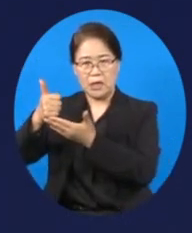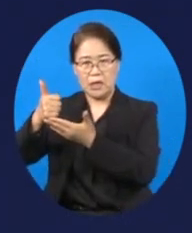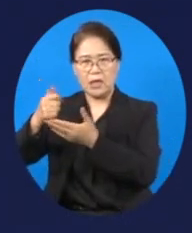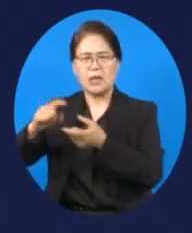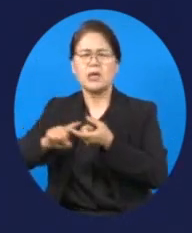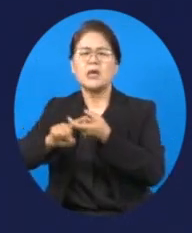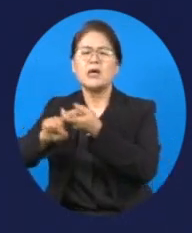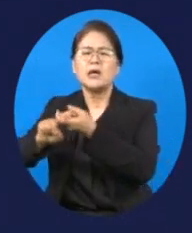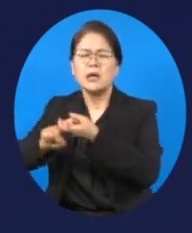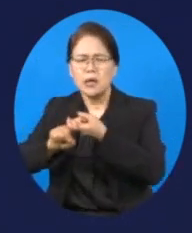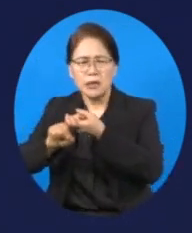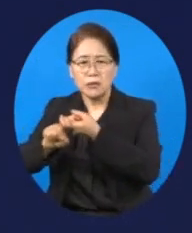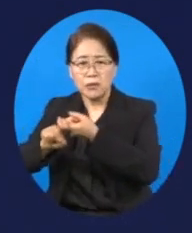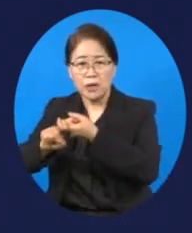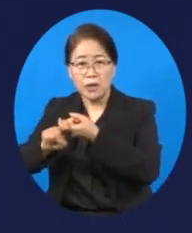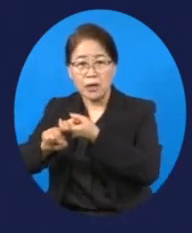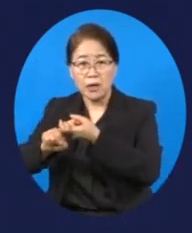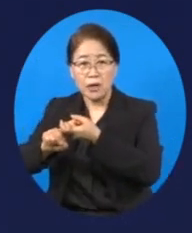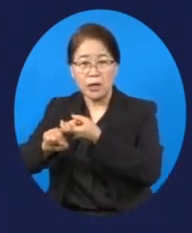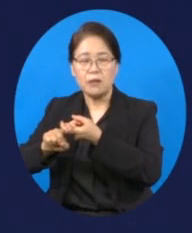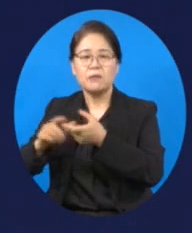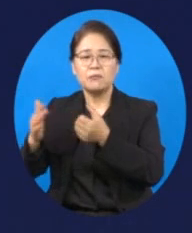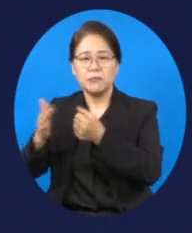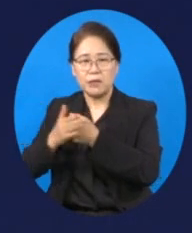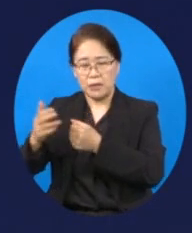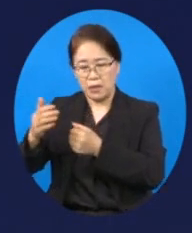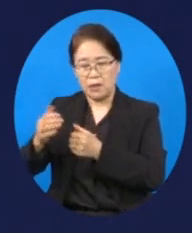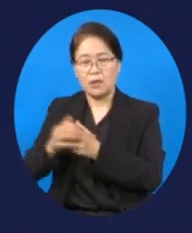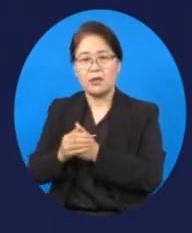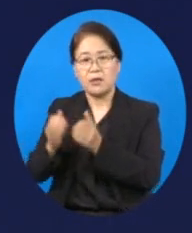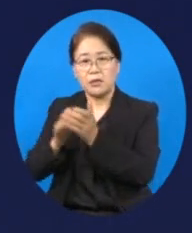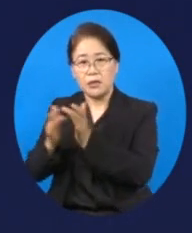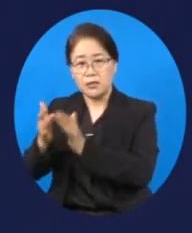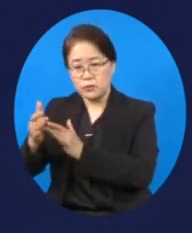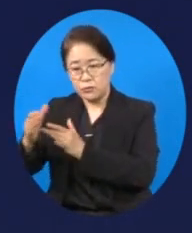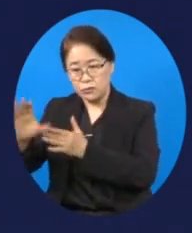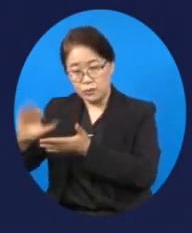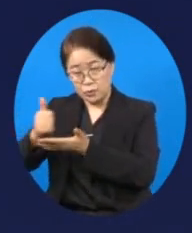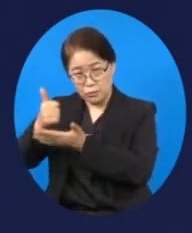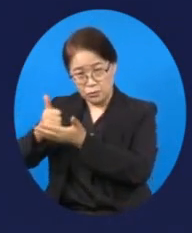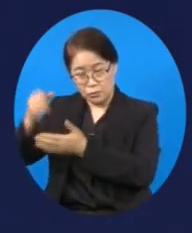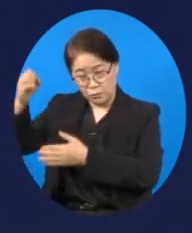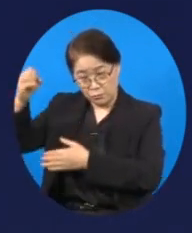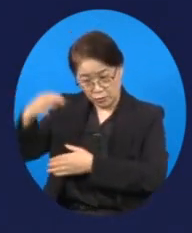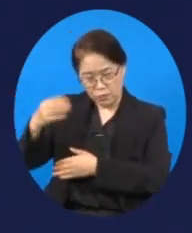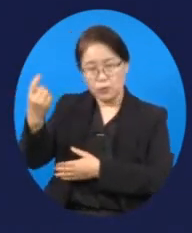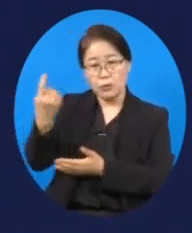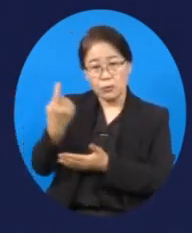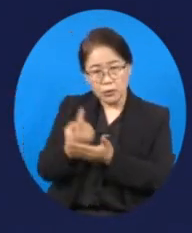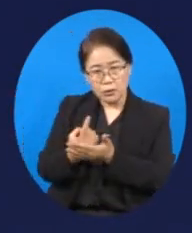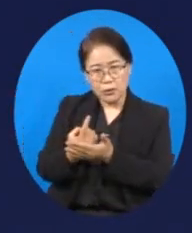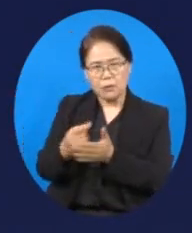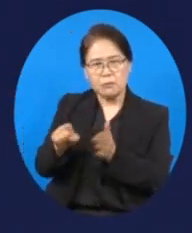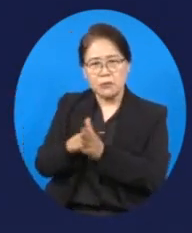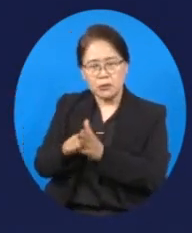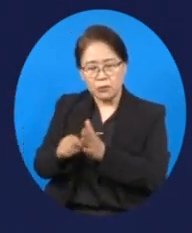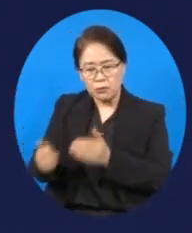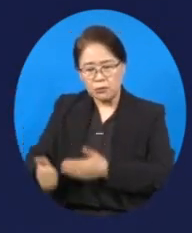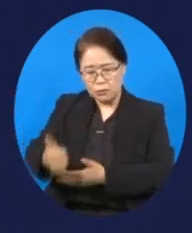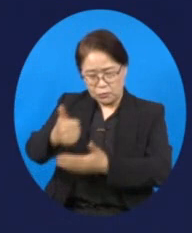의미합니다 그러므로 우리는 빛으로 오신 예수 그리스도를 내가 믿고 영접하는